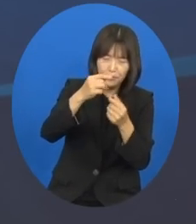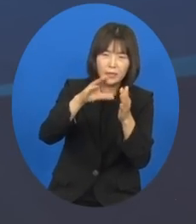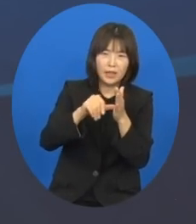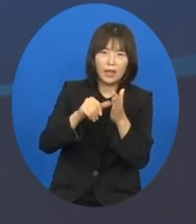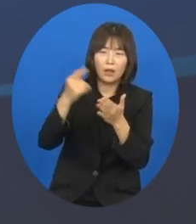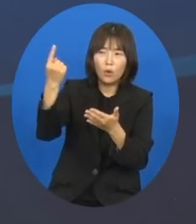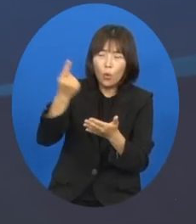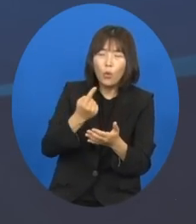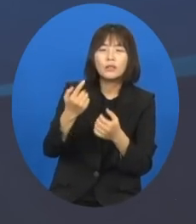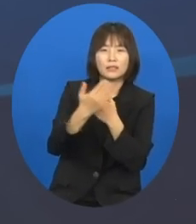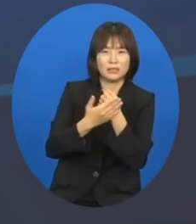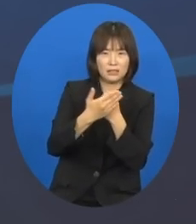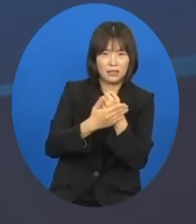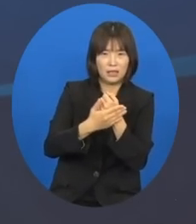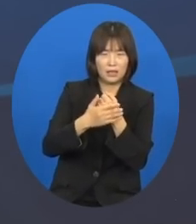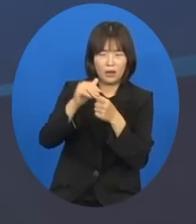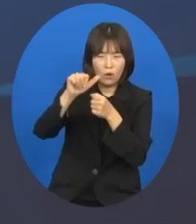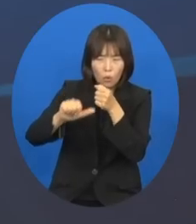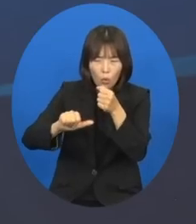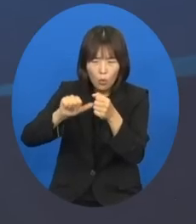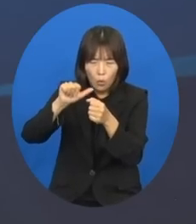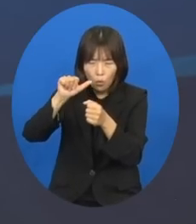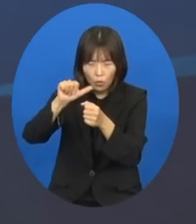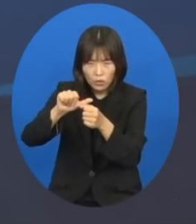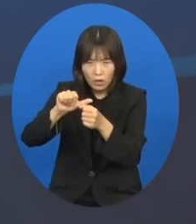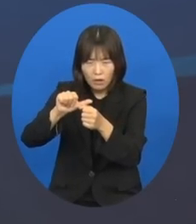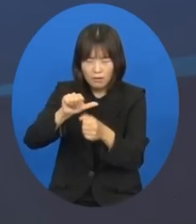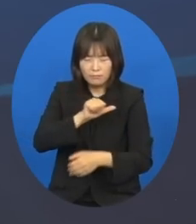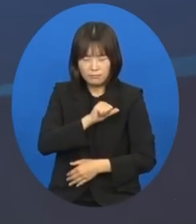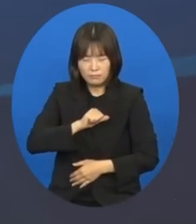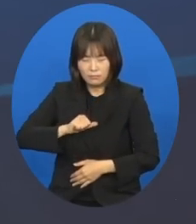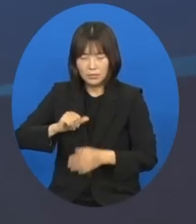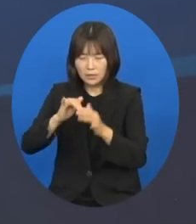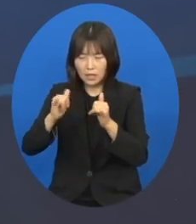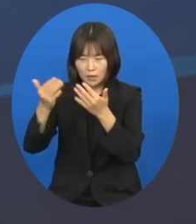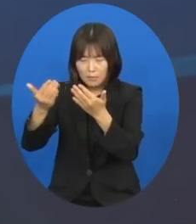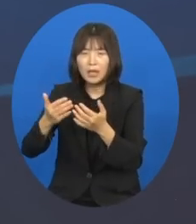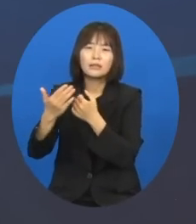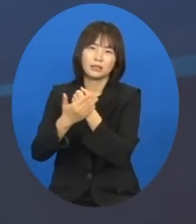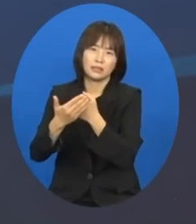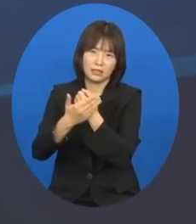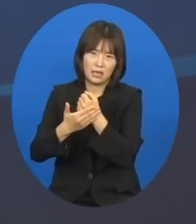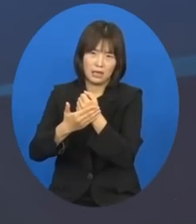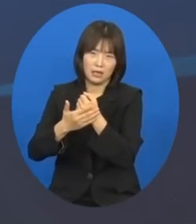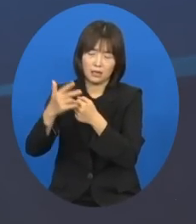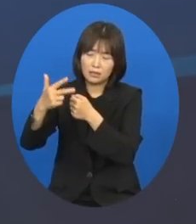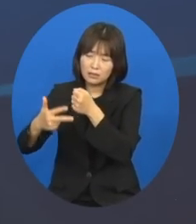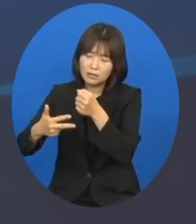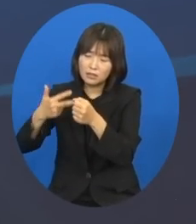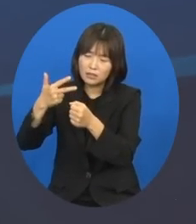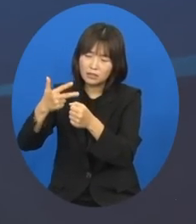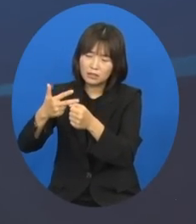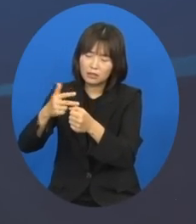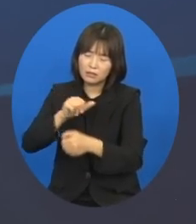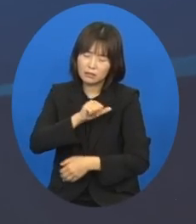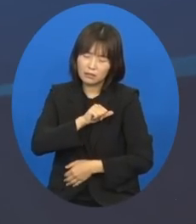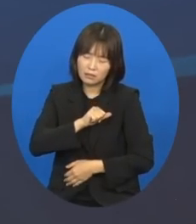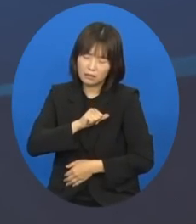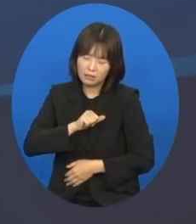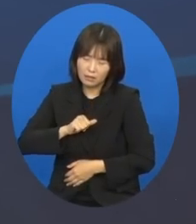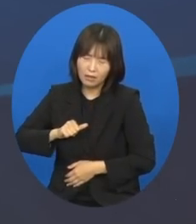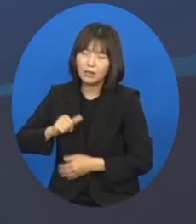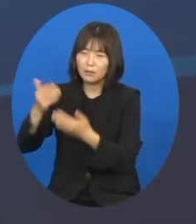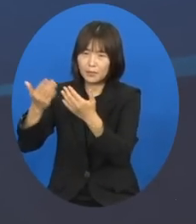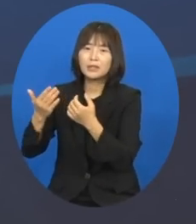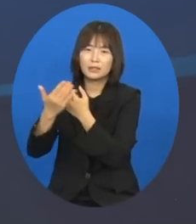5년을 지나갈 때 5년을 버틴 사람이 받는 7년에 터널을 견뎌서 지나가는 사람이 받는